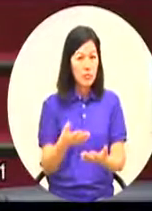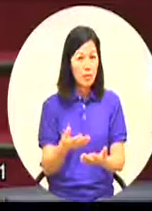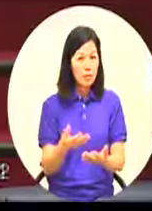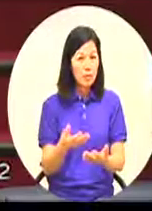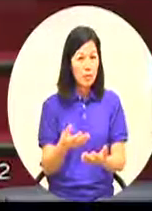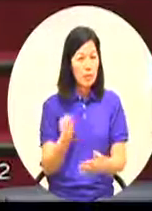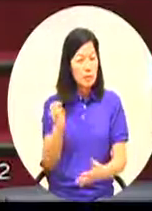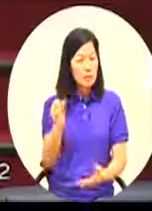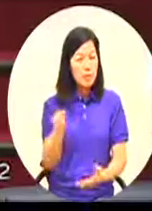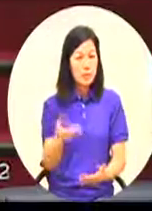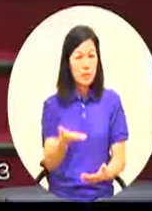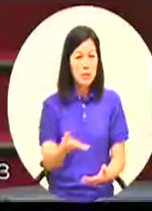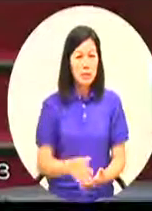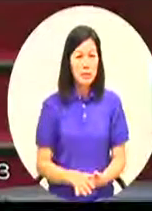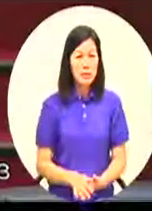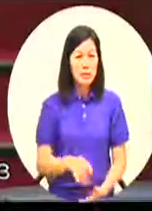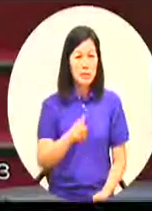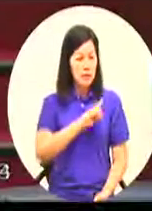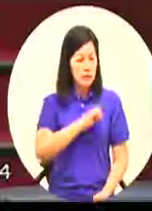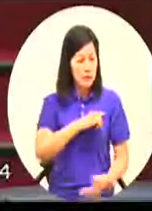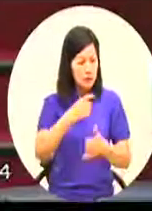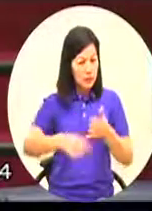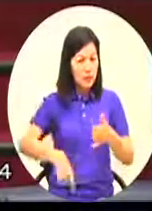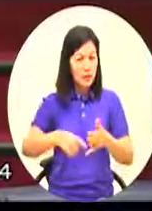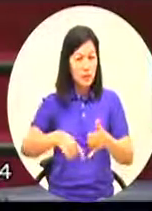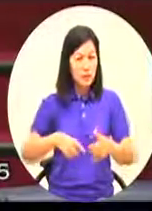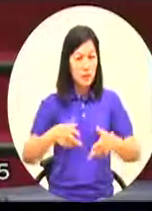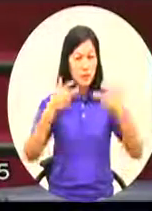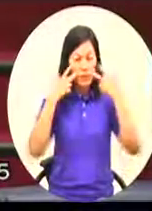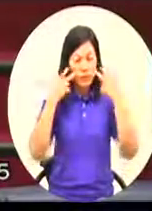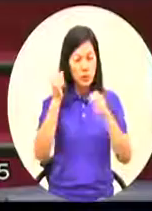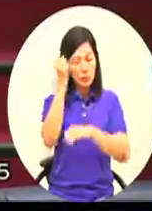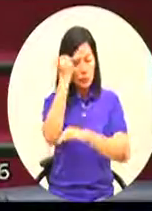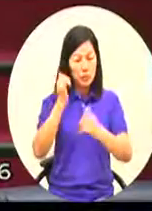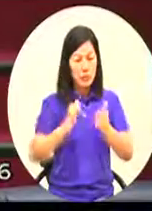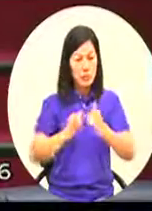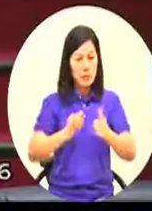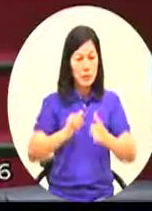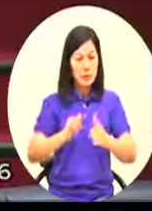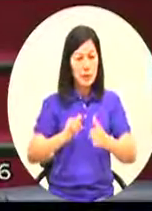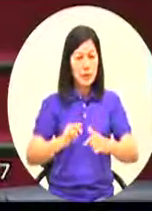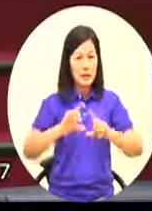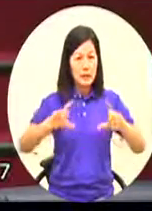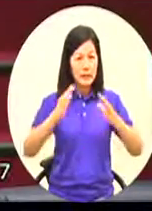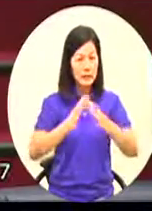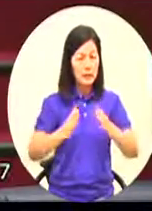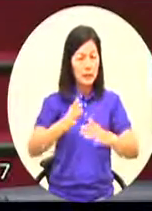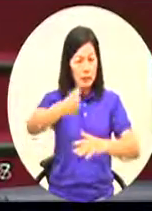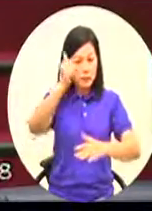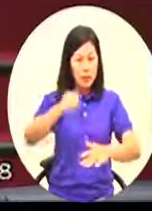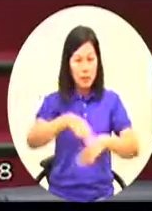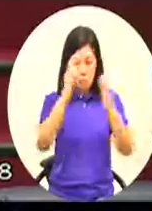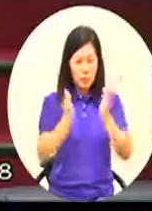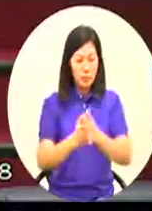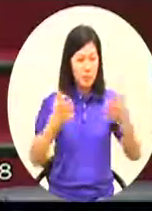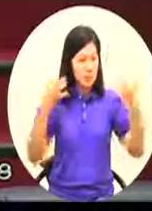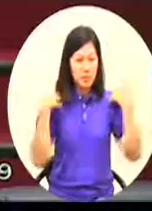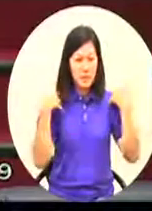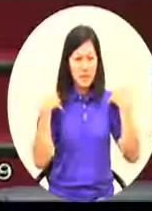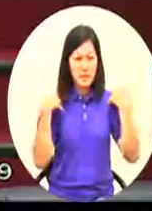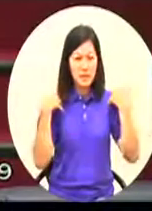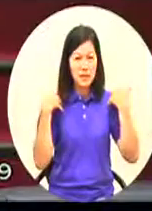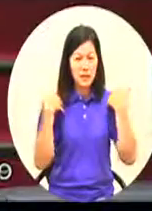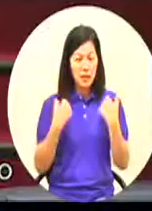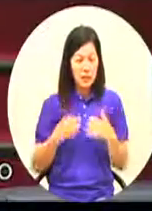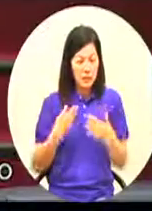你站在一个主委的立场，站在一个我们整个原住民的一个大家长，我们把全部的所有的责任就交付在你手